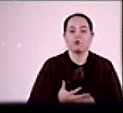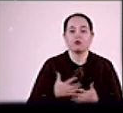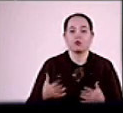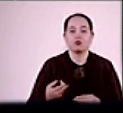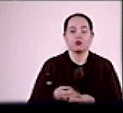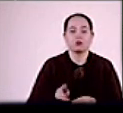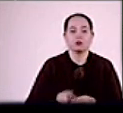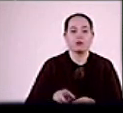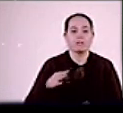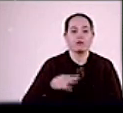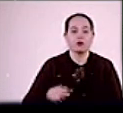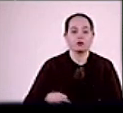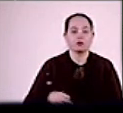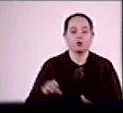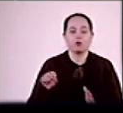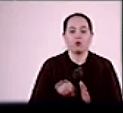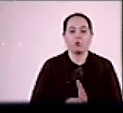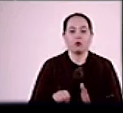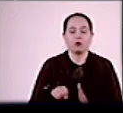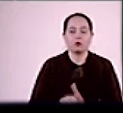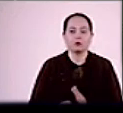этих французов убил».